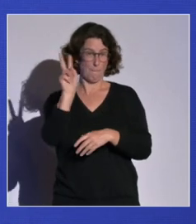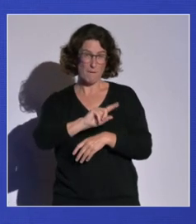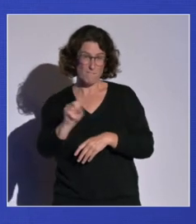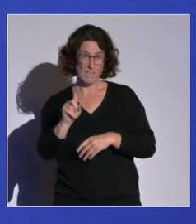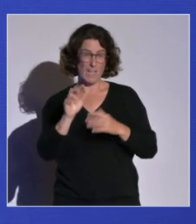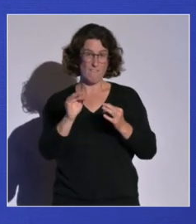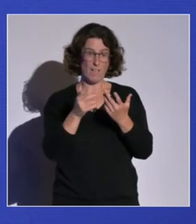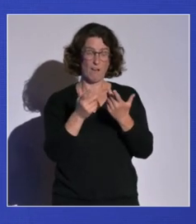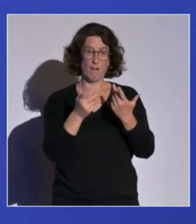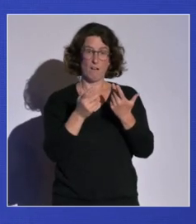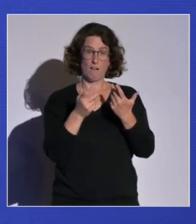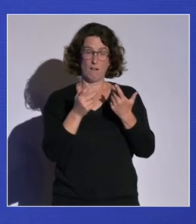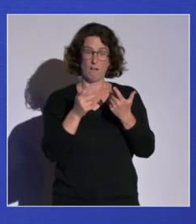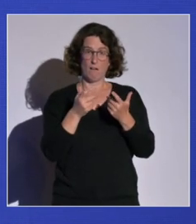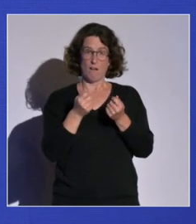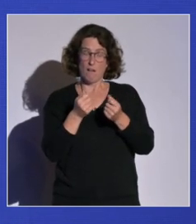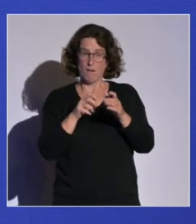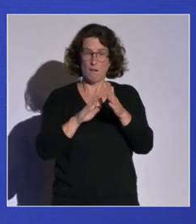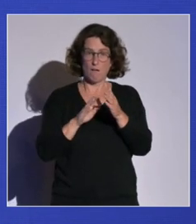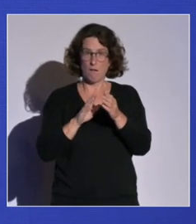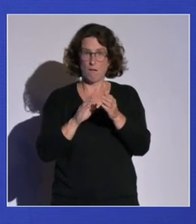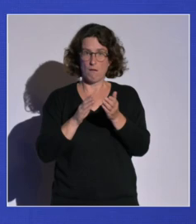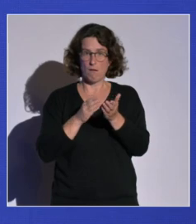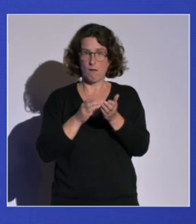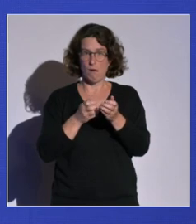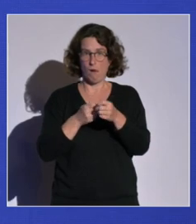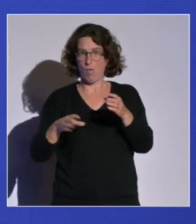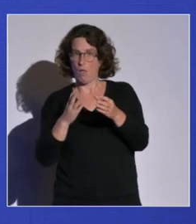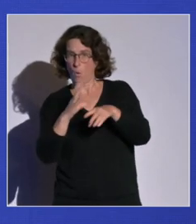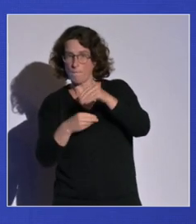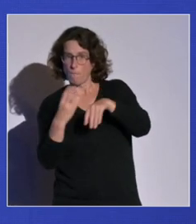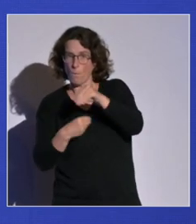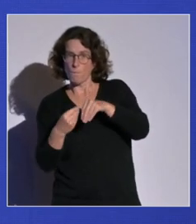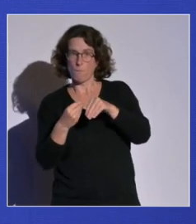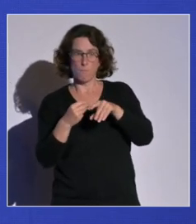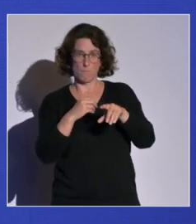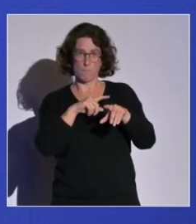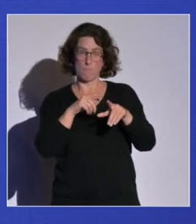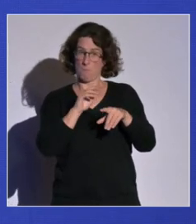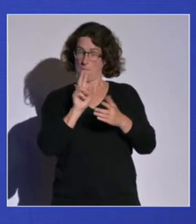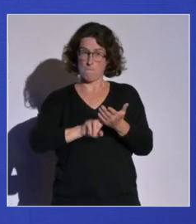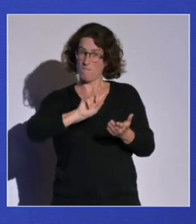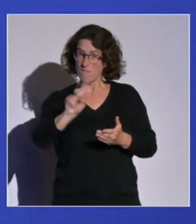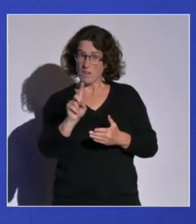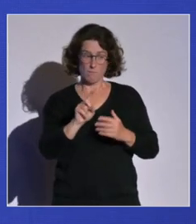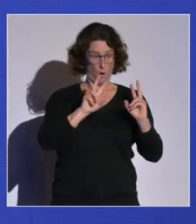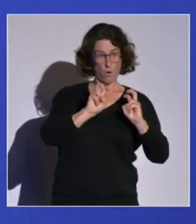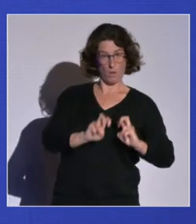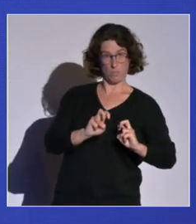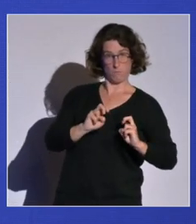vrai. Alors quand vous êtes certain que ce n'est pas vrai, alors un procès,